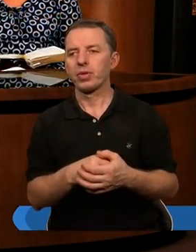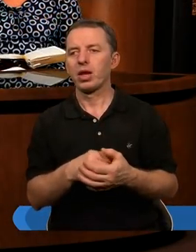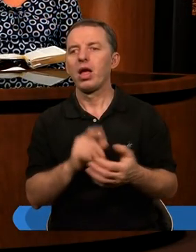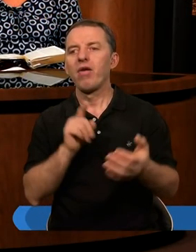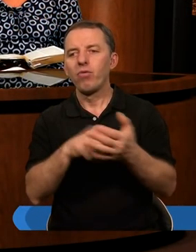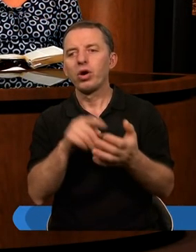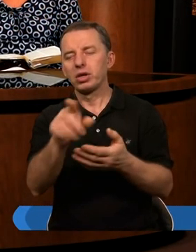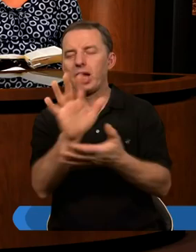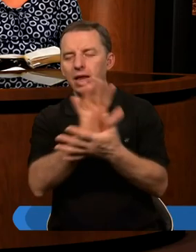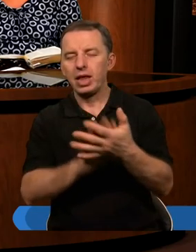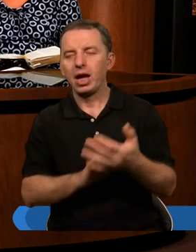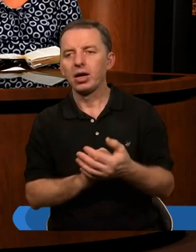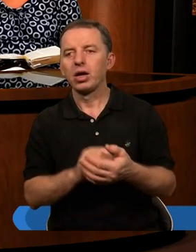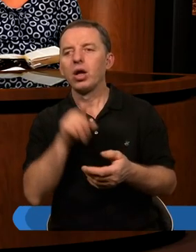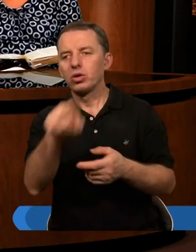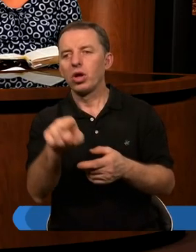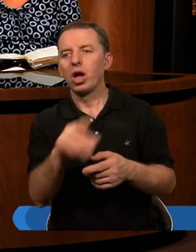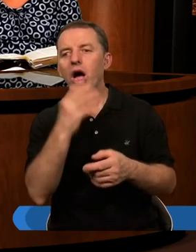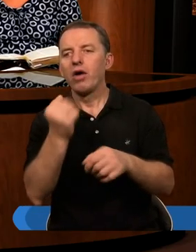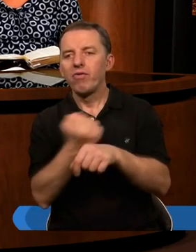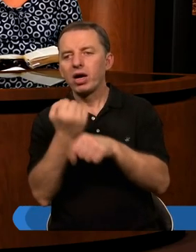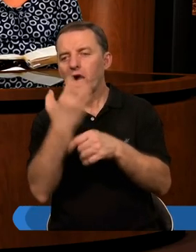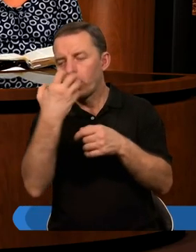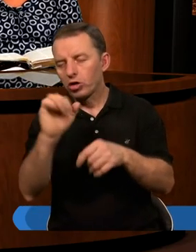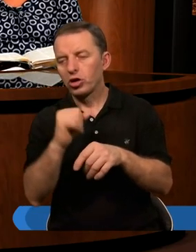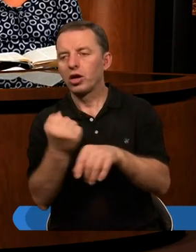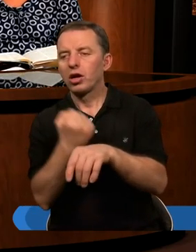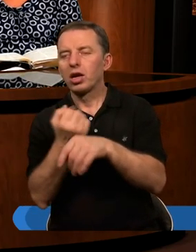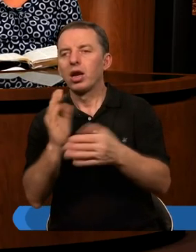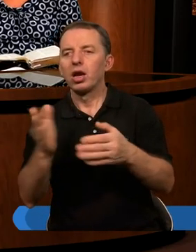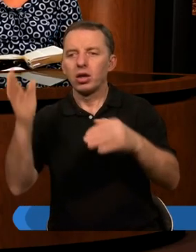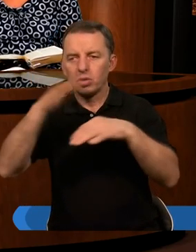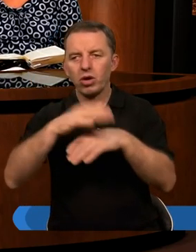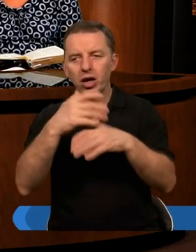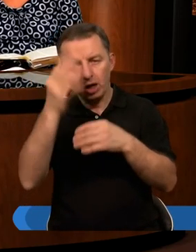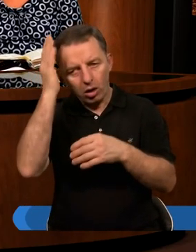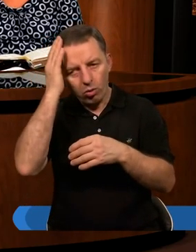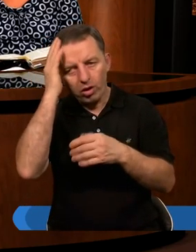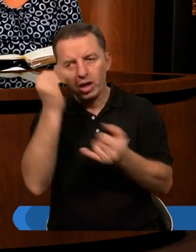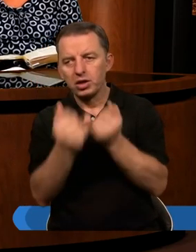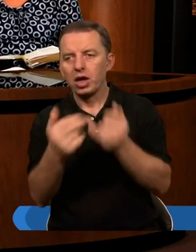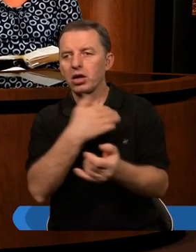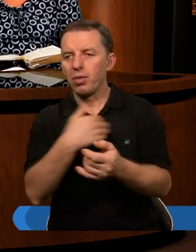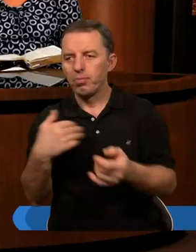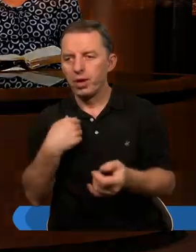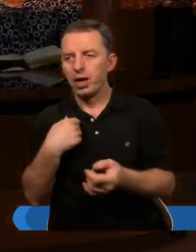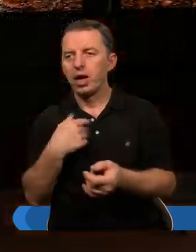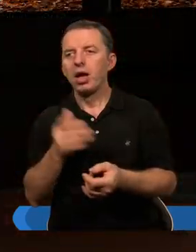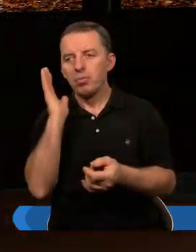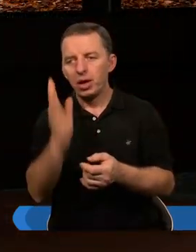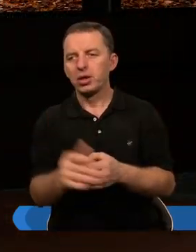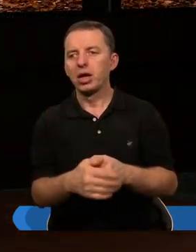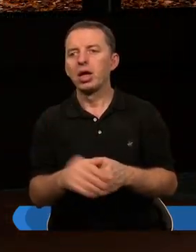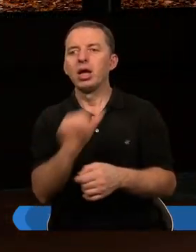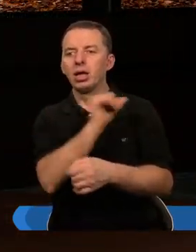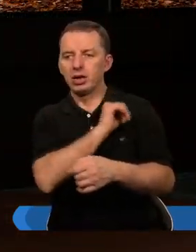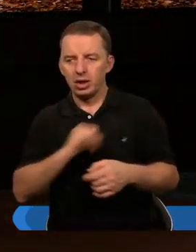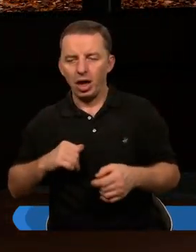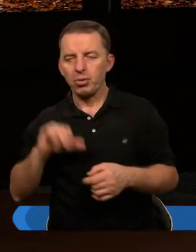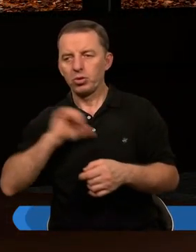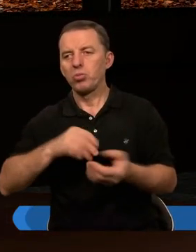No właśnie, tutaj ten tekst, że węgle rozżarzone zgarniesz na jego głowę. To znaczy, że jeżeli my nie będziemy tej osobie tym